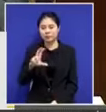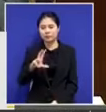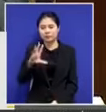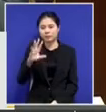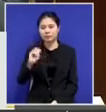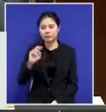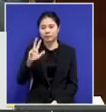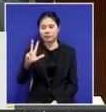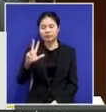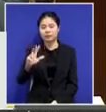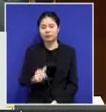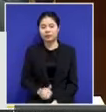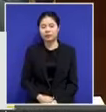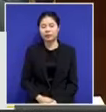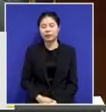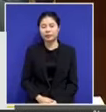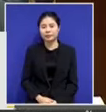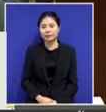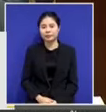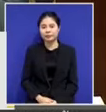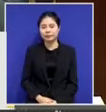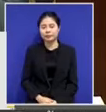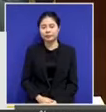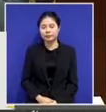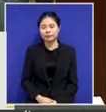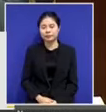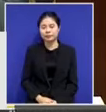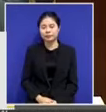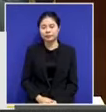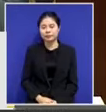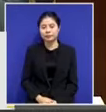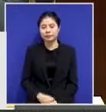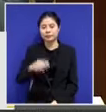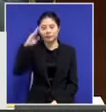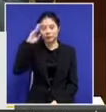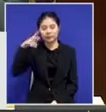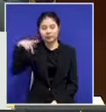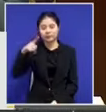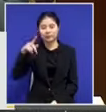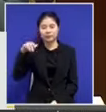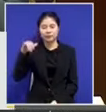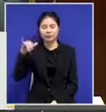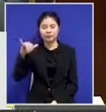343นายพงกวินจึงรุ่งเรืองกิจ พลเอกประยุทธ์จันทร์โอชาครับ